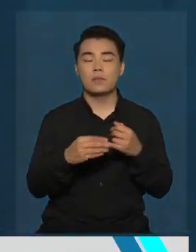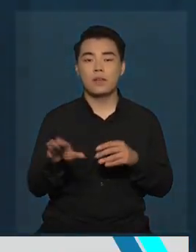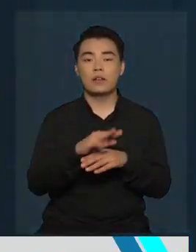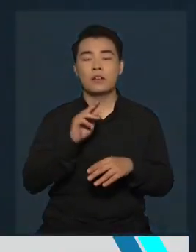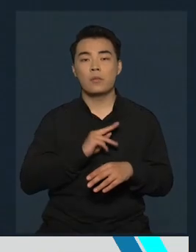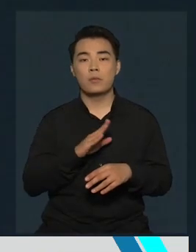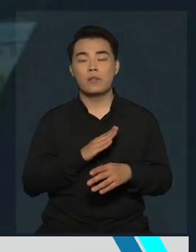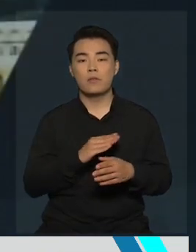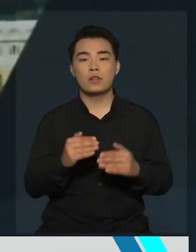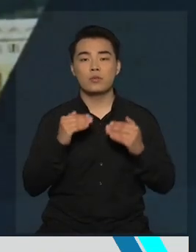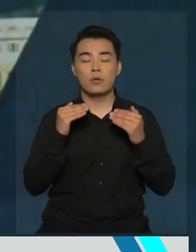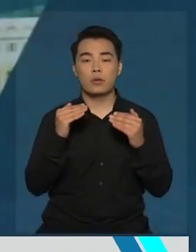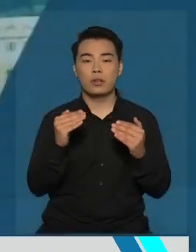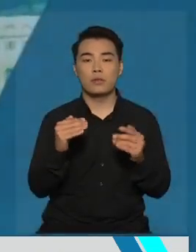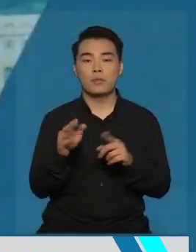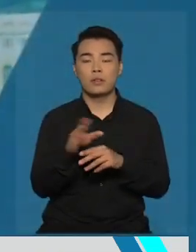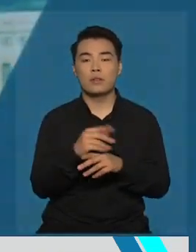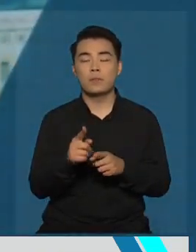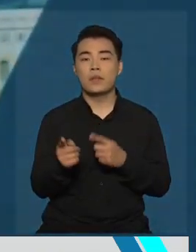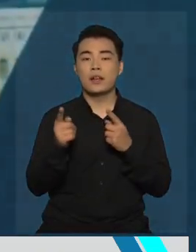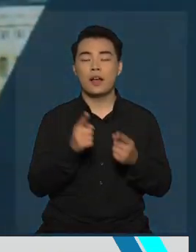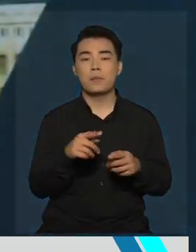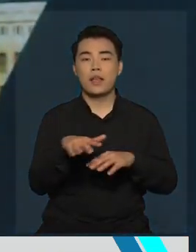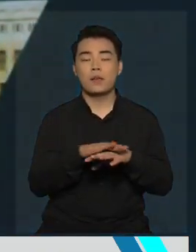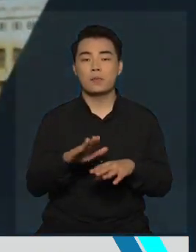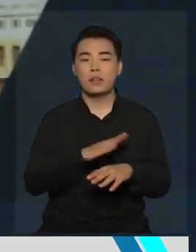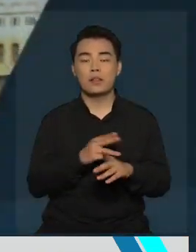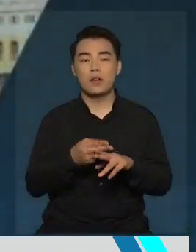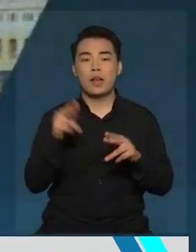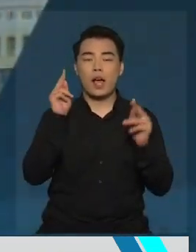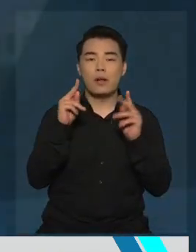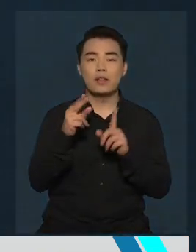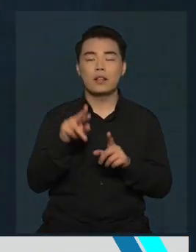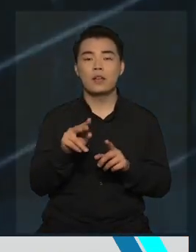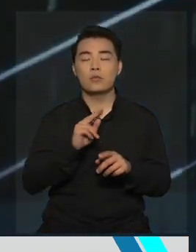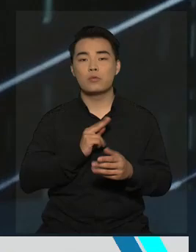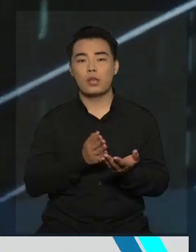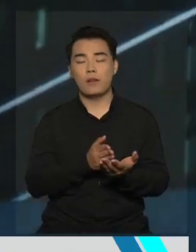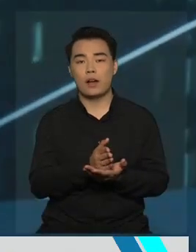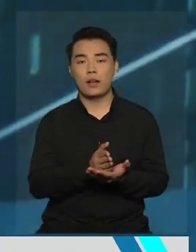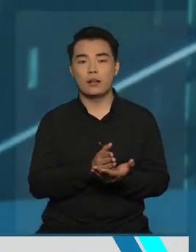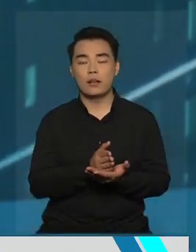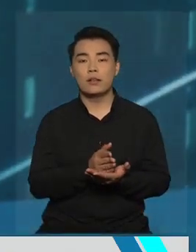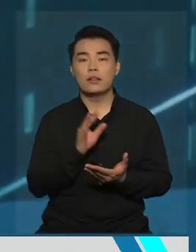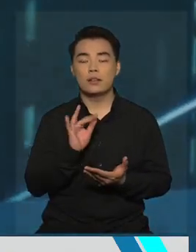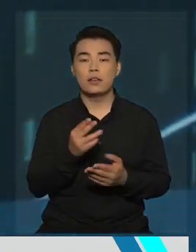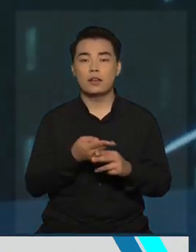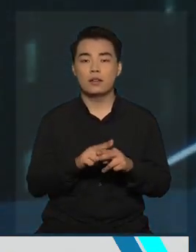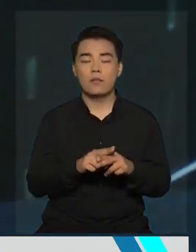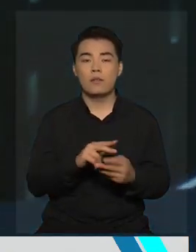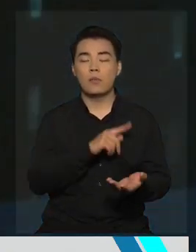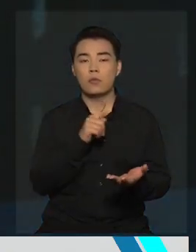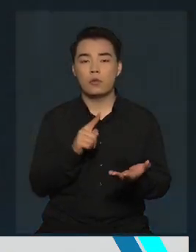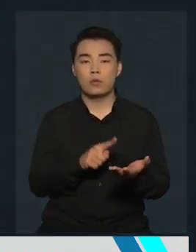сложилась ситуация высокой миграции населения. Это и образовательная миграция, и трудовая миграция. Это